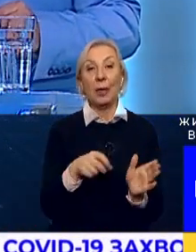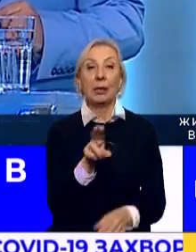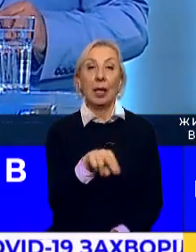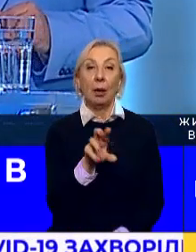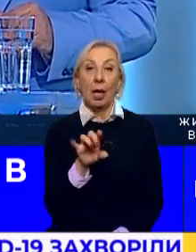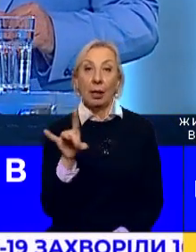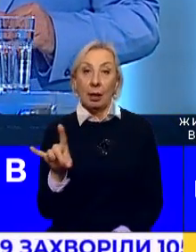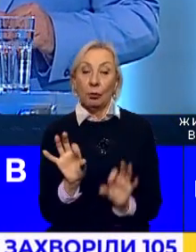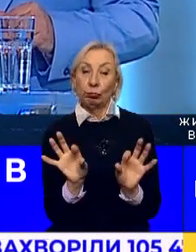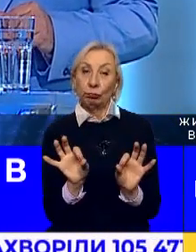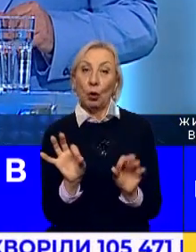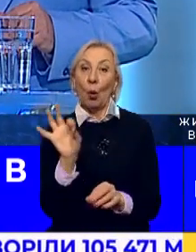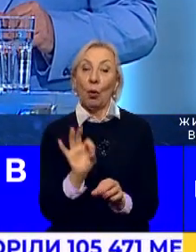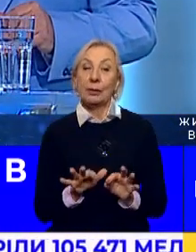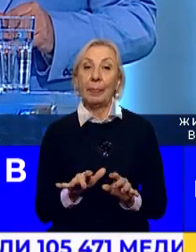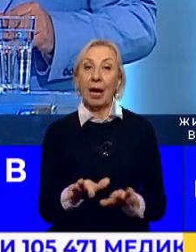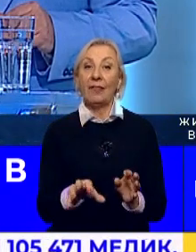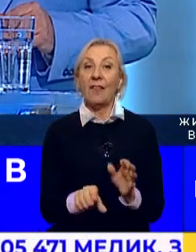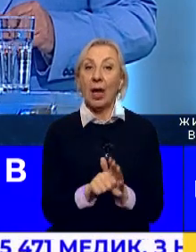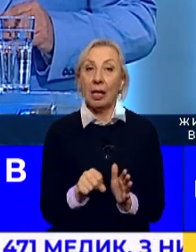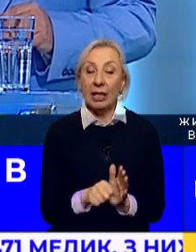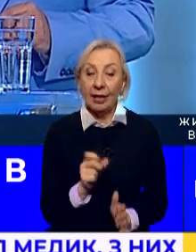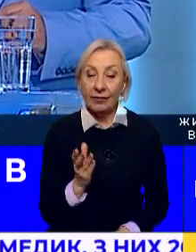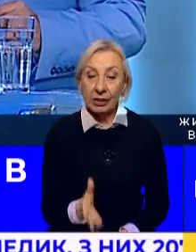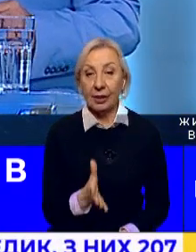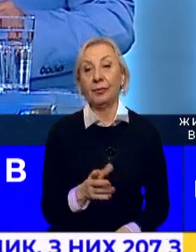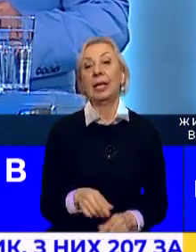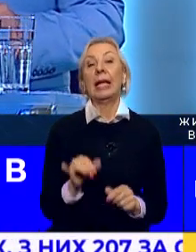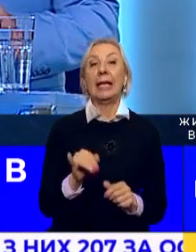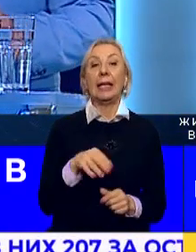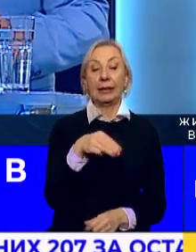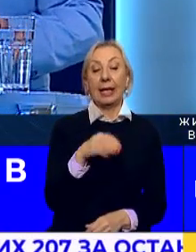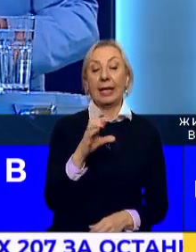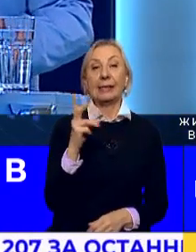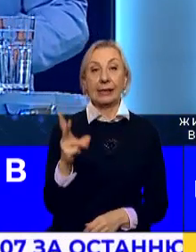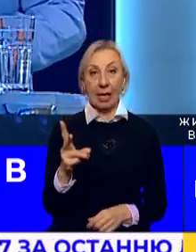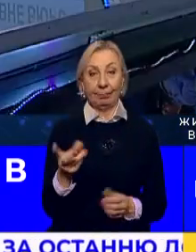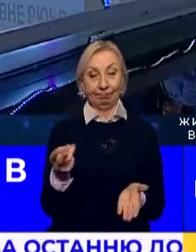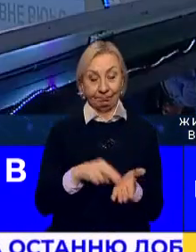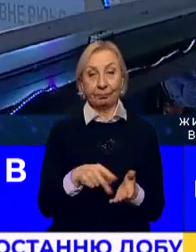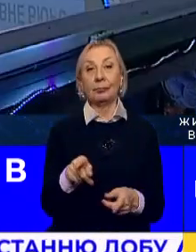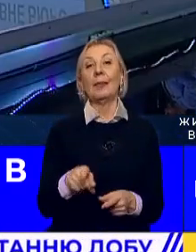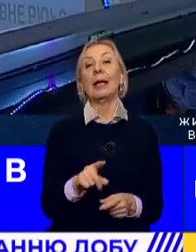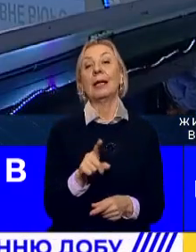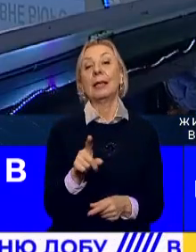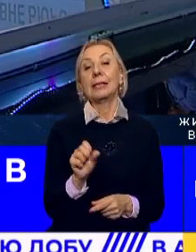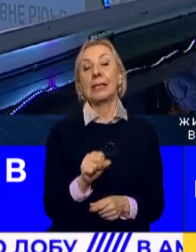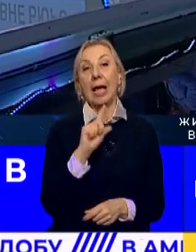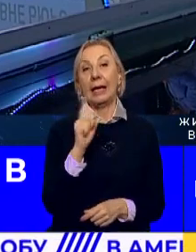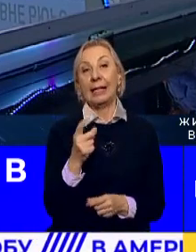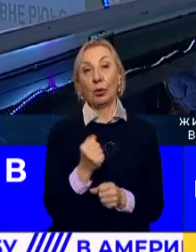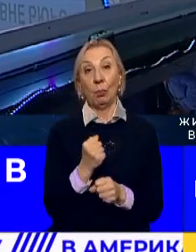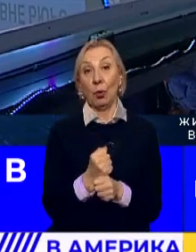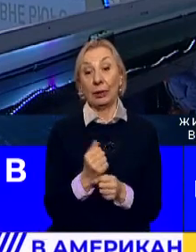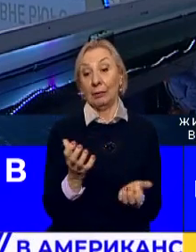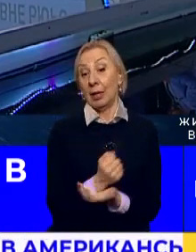справі вагнерівців. Крім того, надала свій проміжний звіт і профільна тимчасова слідча комісія. ТСК за понад рік роботи так і не